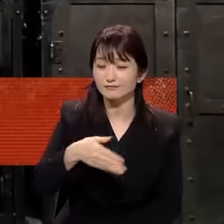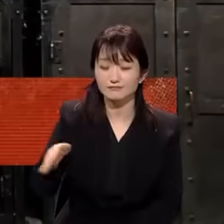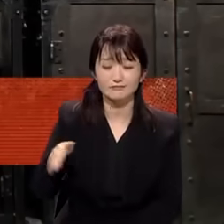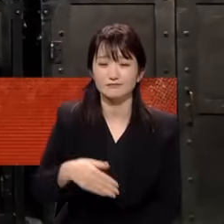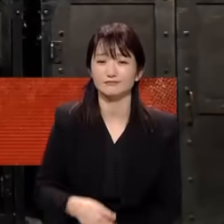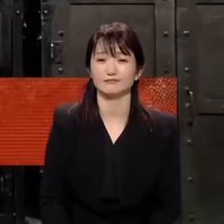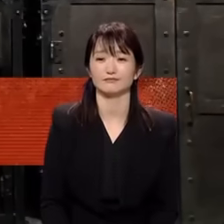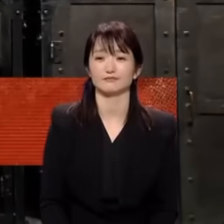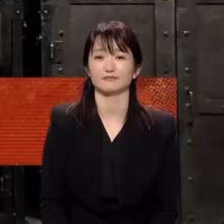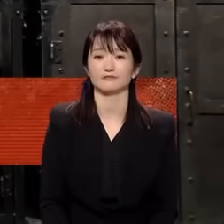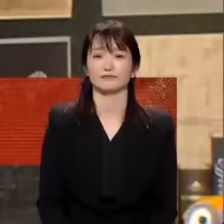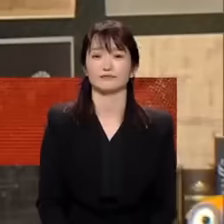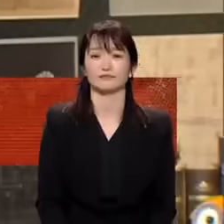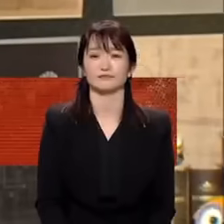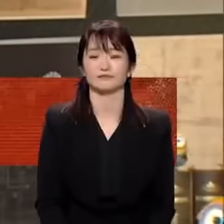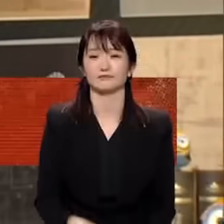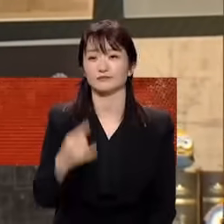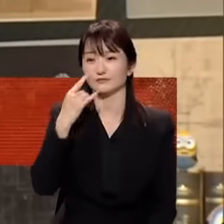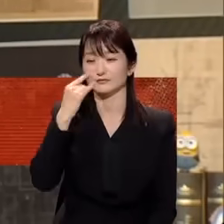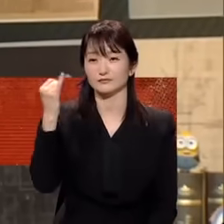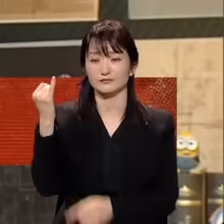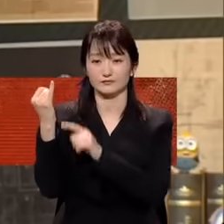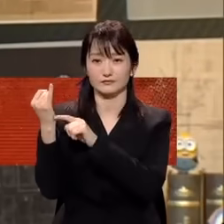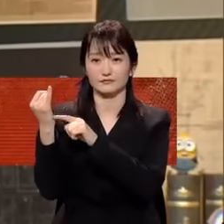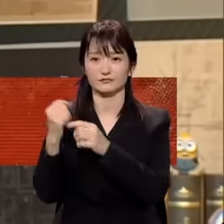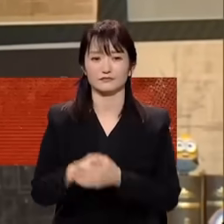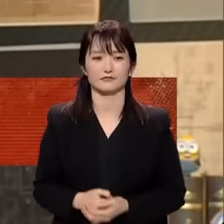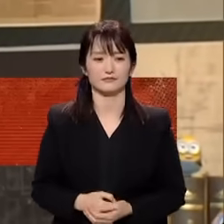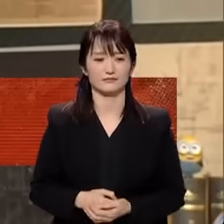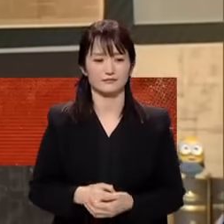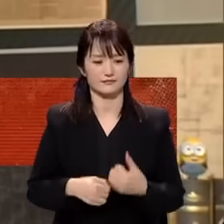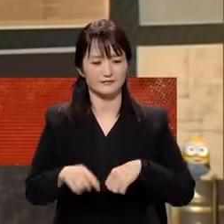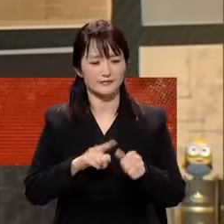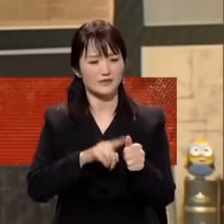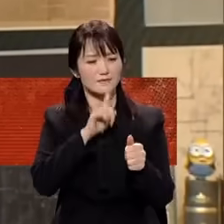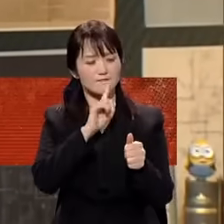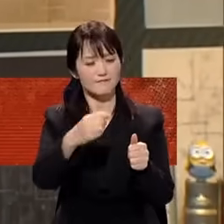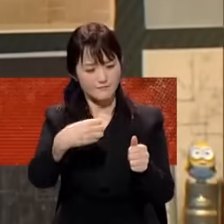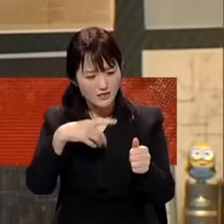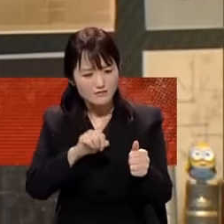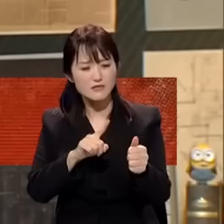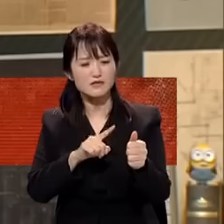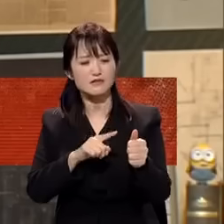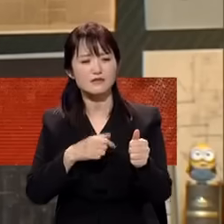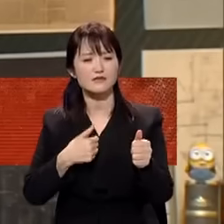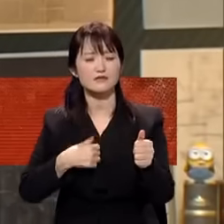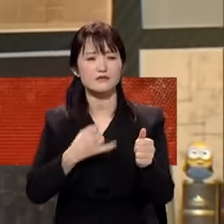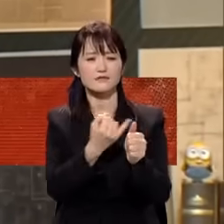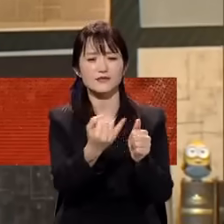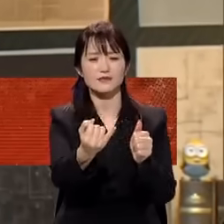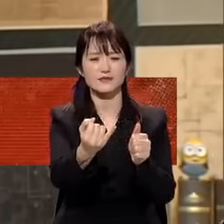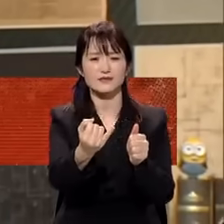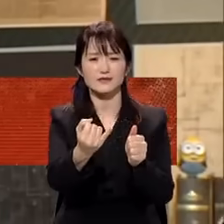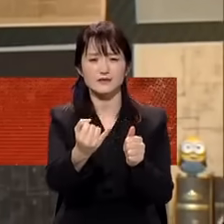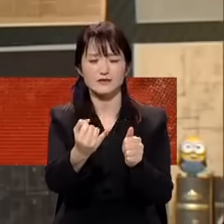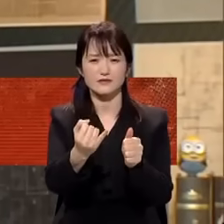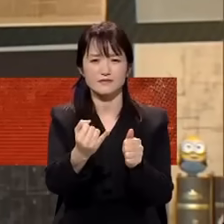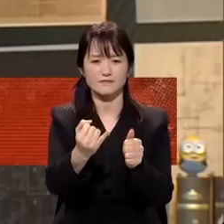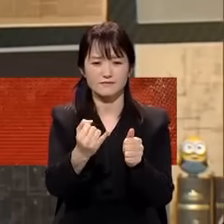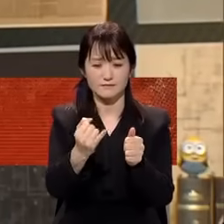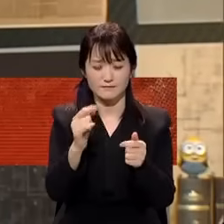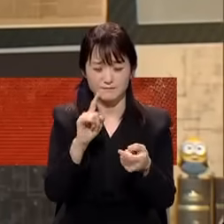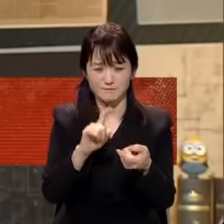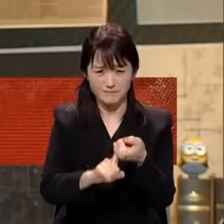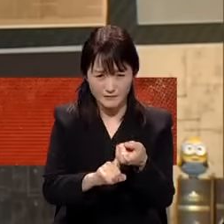그렇군요. 자 다음 사연자 엄마입니다. 어머머머머 이 성문이 이놈의 자식 말하는 건 좀 말고 이놈 벌써 지 옆에 내한테 푹 빠져가지고 정신을 못 차리네요. 그냥